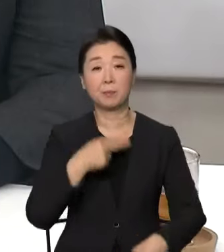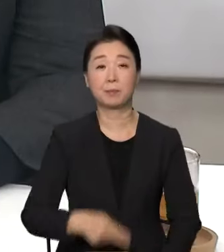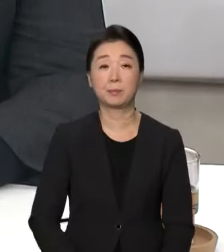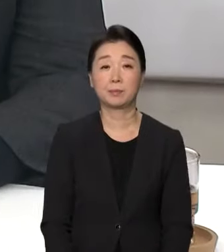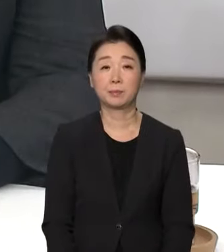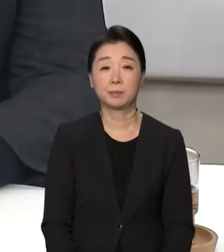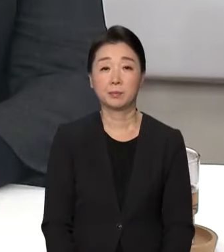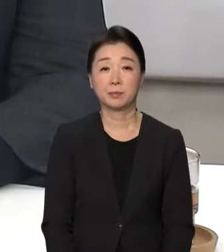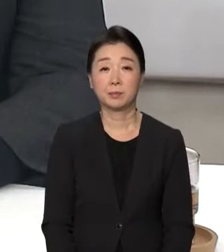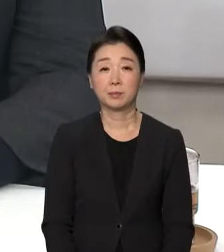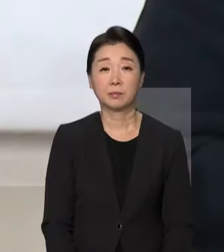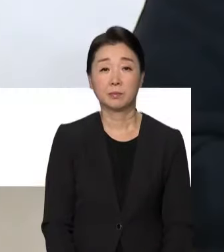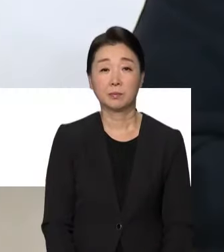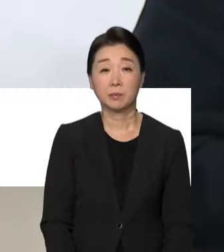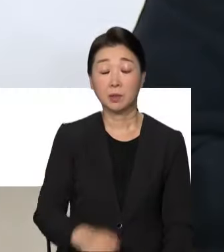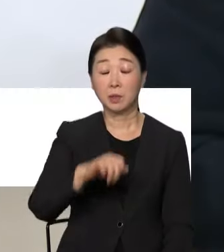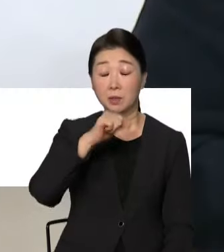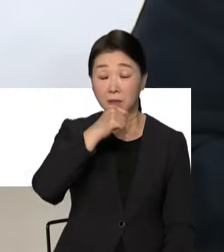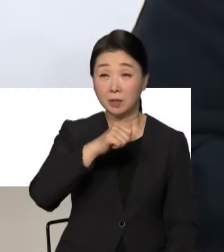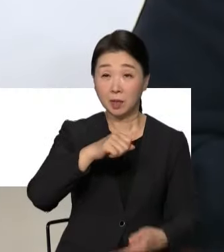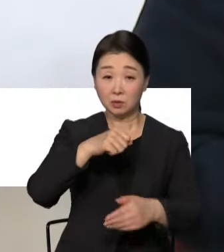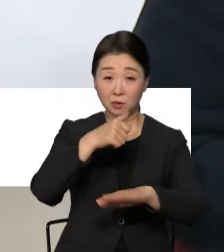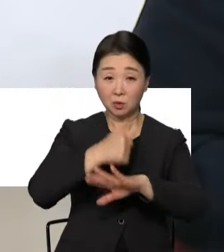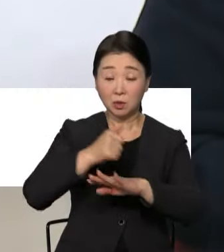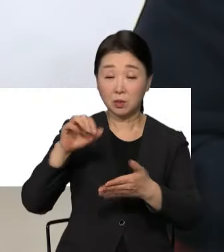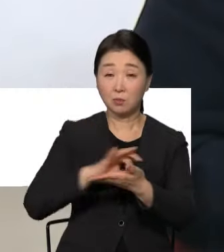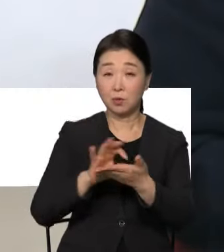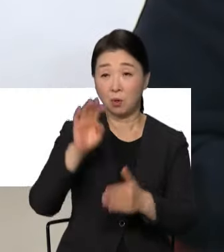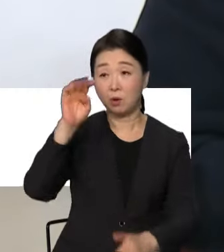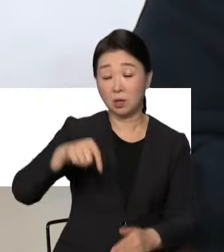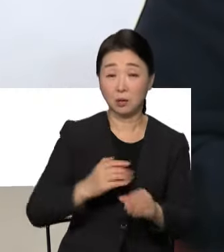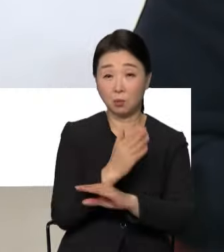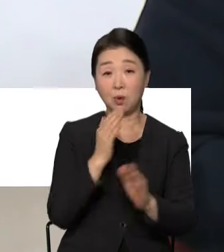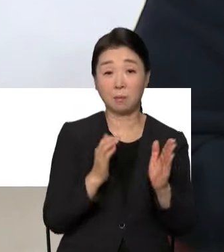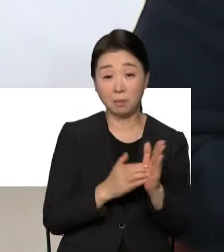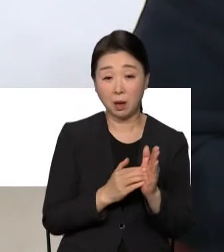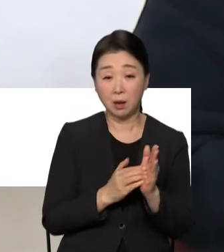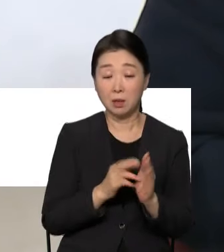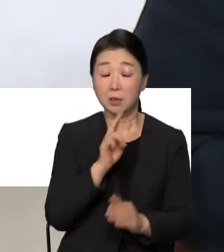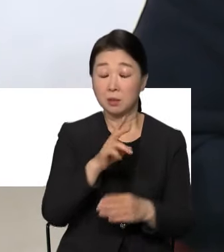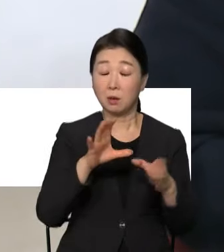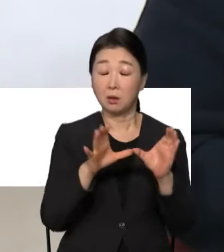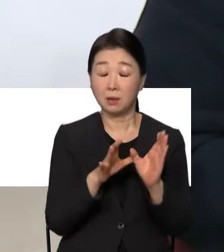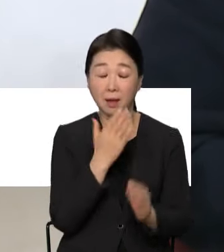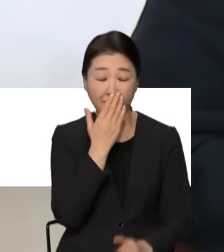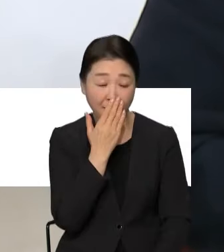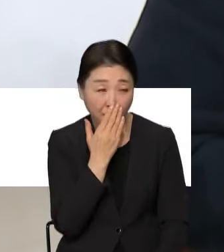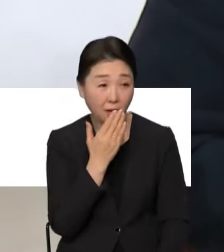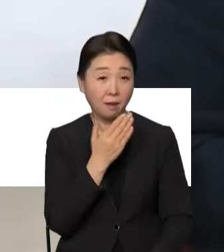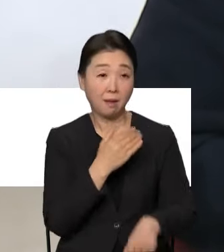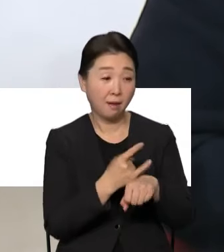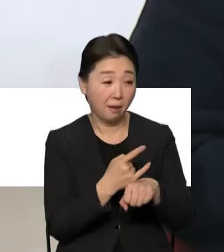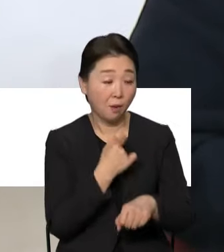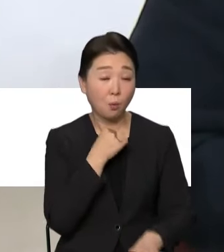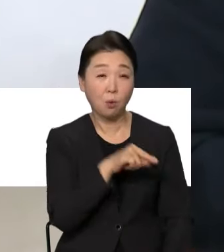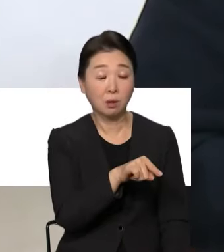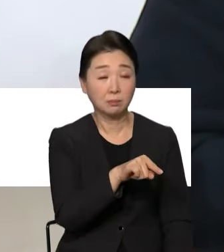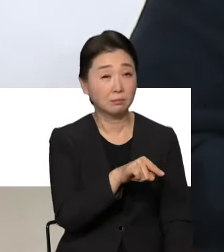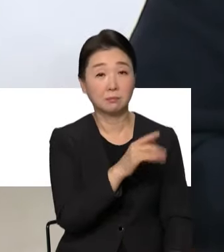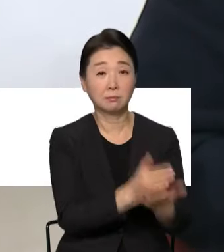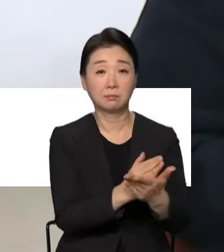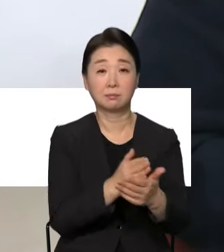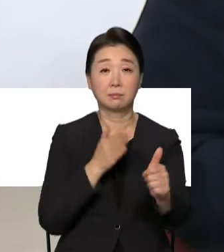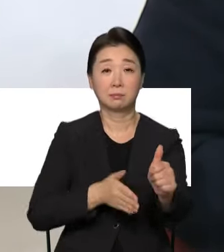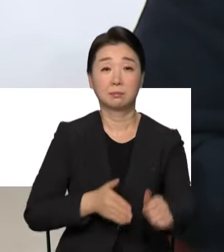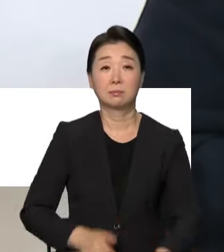맞섰습니다. 예결위까지 통과했으니 이제 정부나 여당이 저 자세로 나오지 않겠느냐. 이런 헛된 망상은